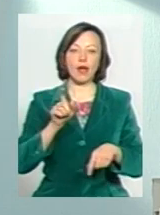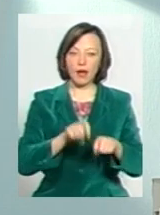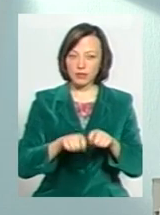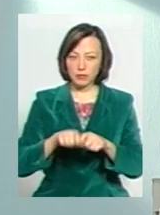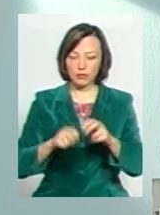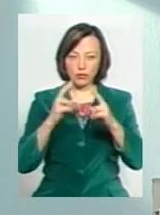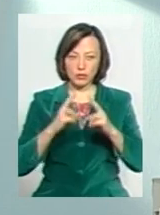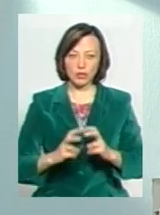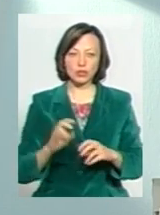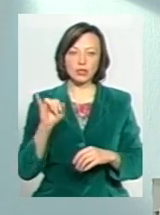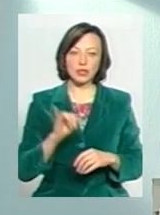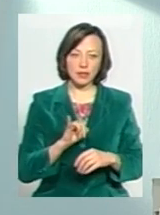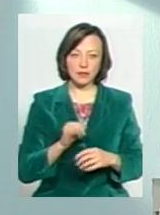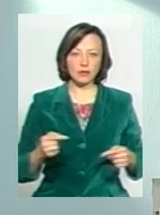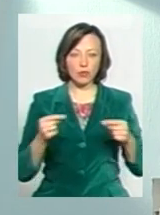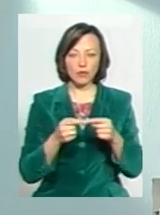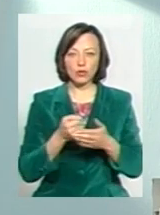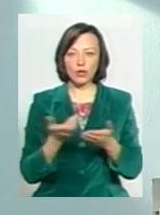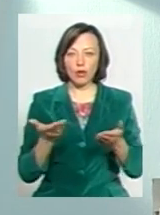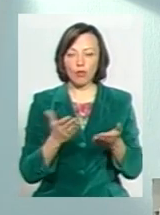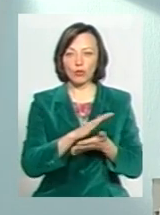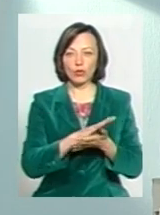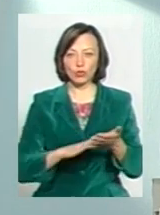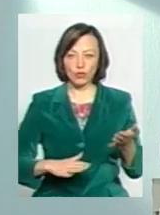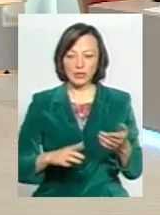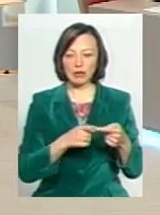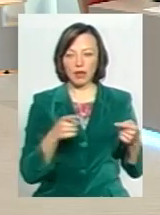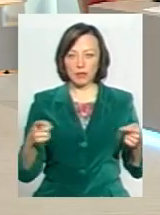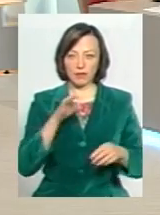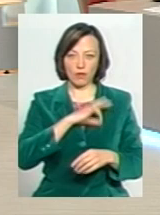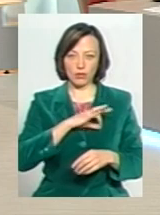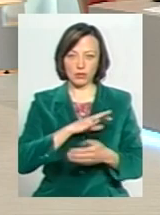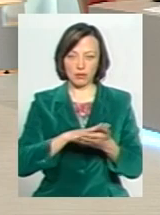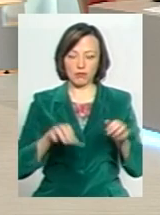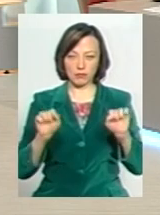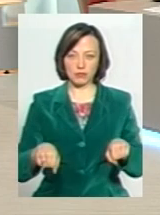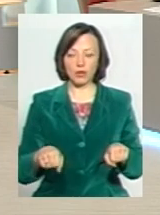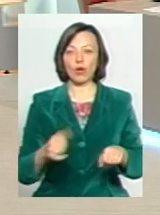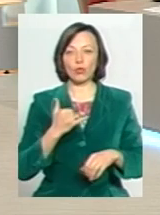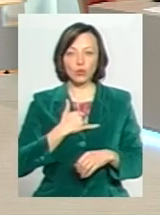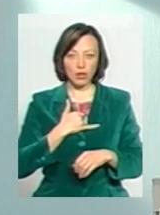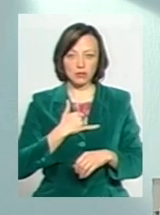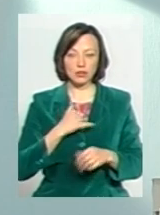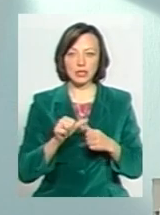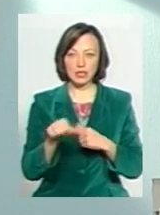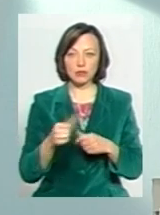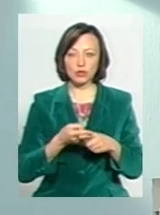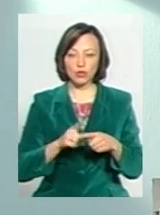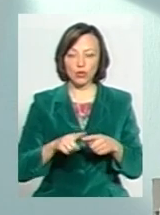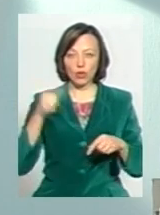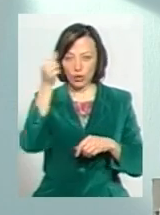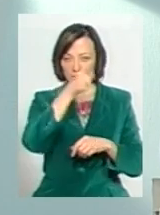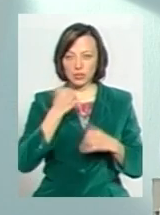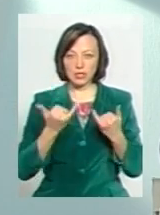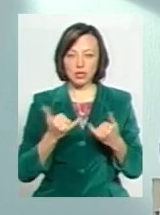експертне обстеження, і відповідно до якого продовжується даний термін експлуатації. Тому в нас, крім цьогорічних, які